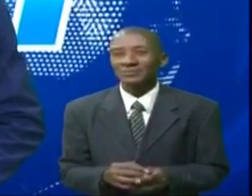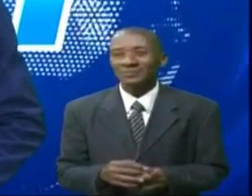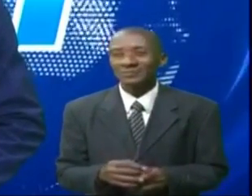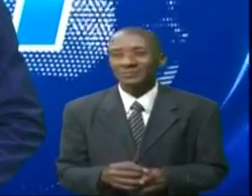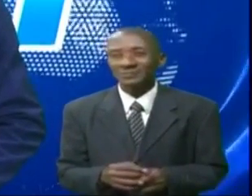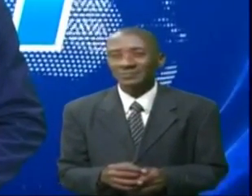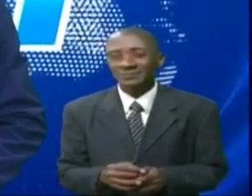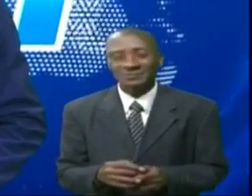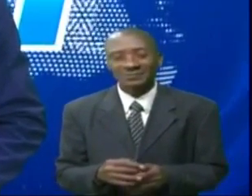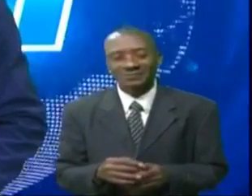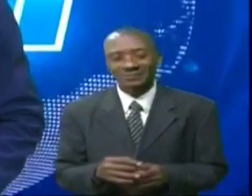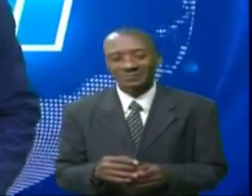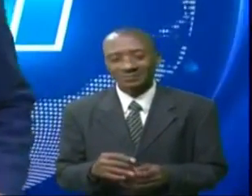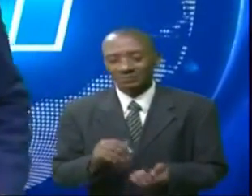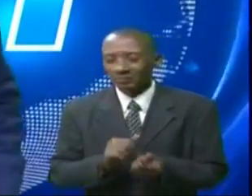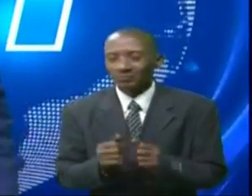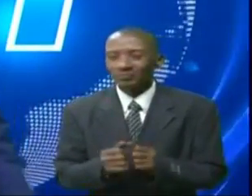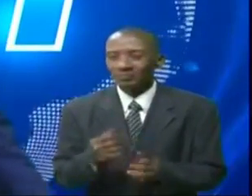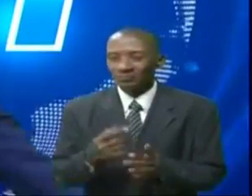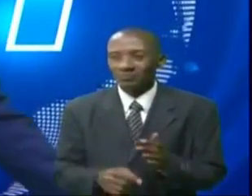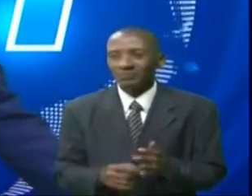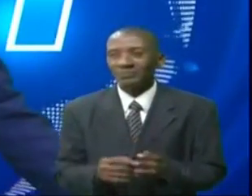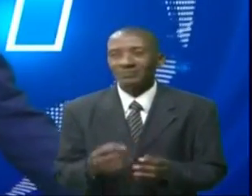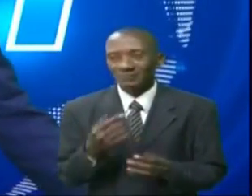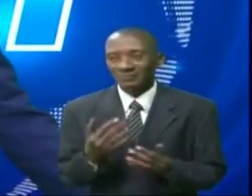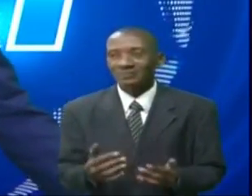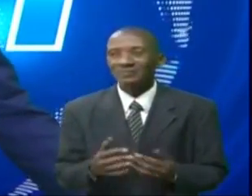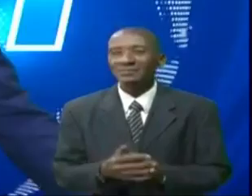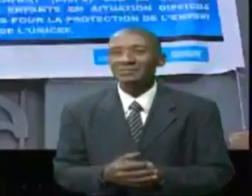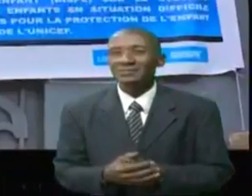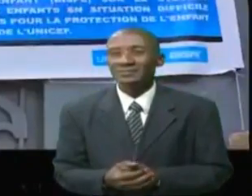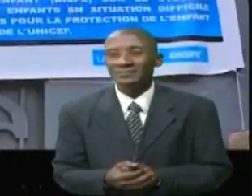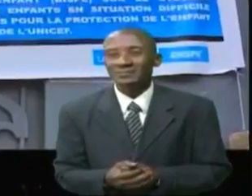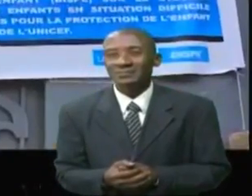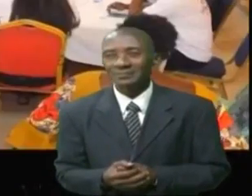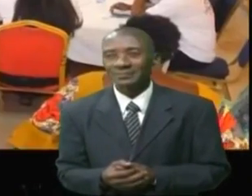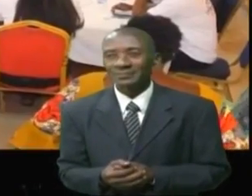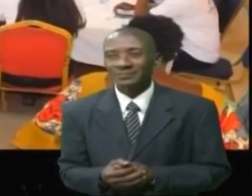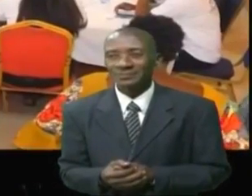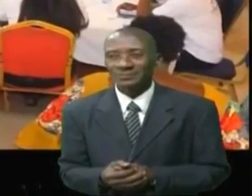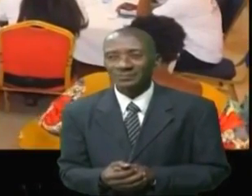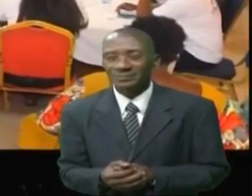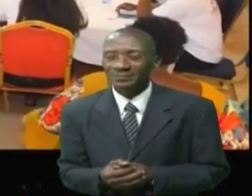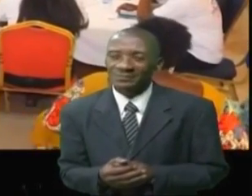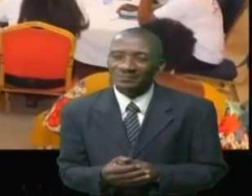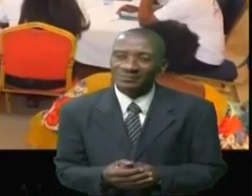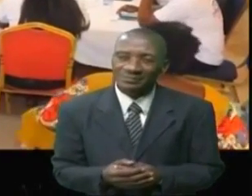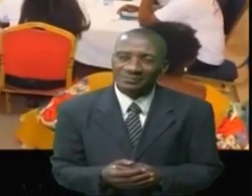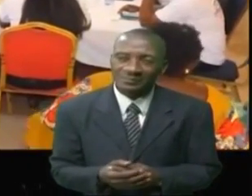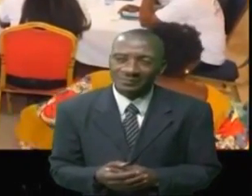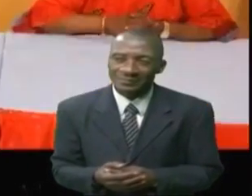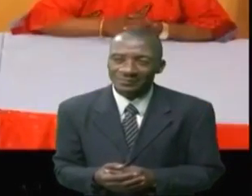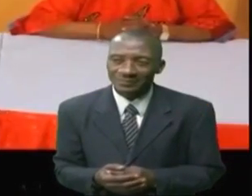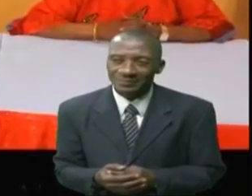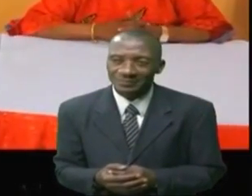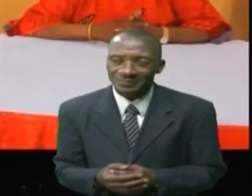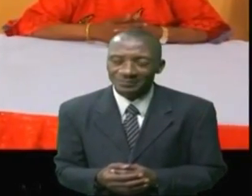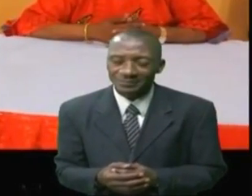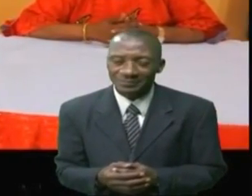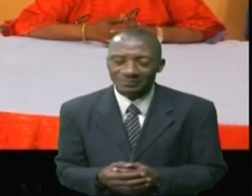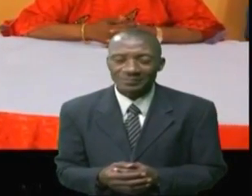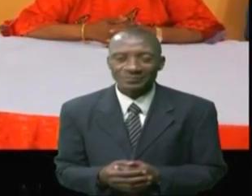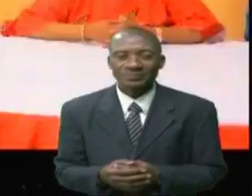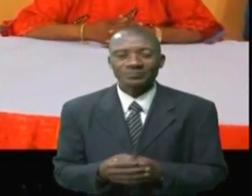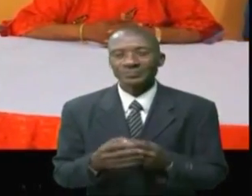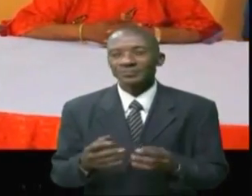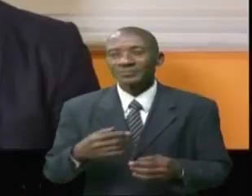Makila rendu par Diane Balaka Mbombo. 3 jours de formation sur la collecte, la gestion et les